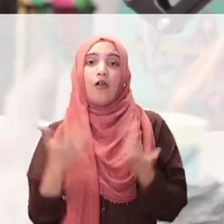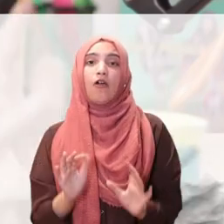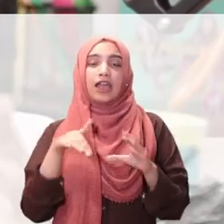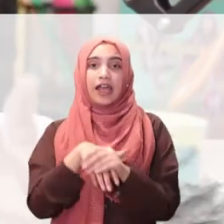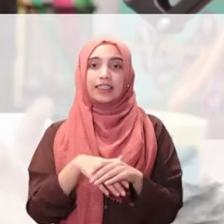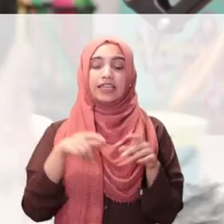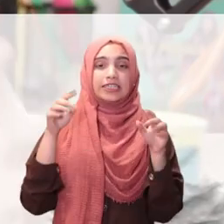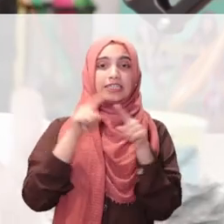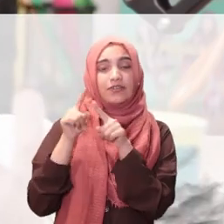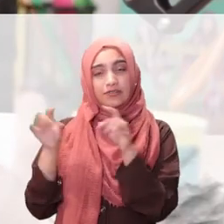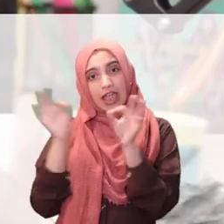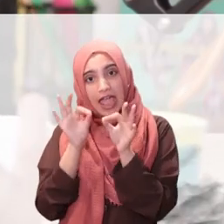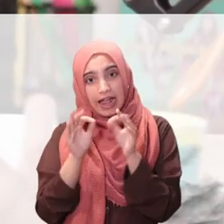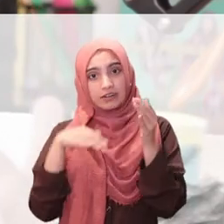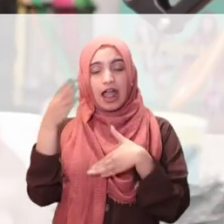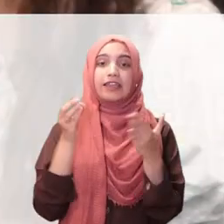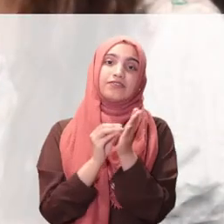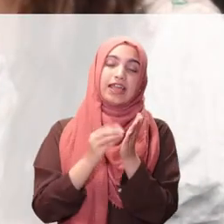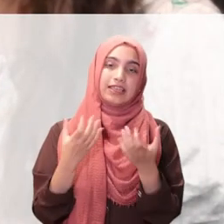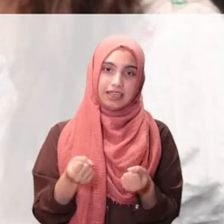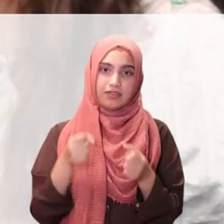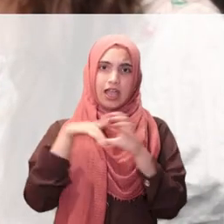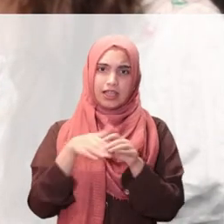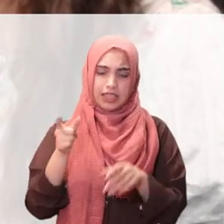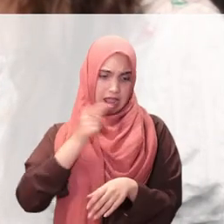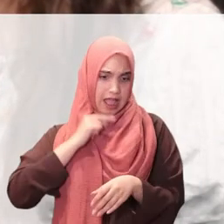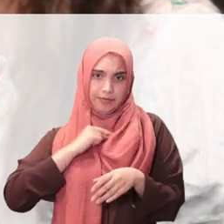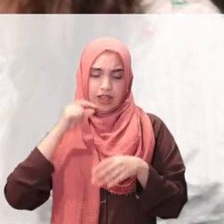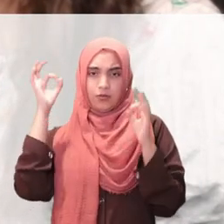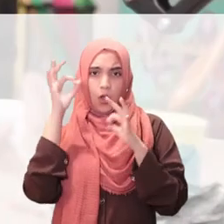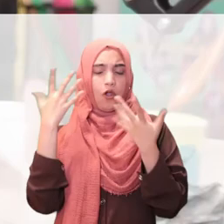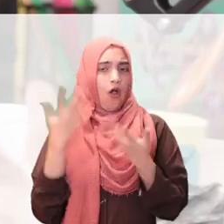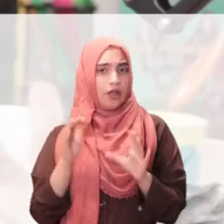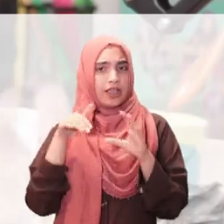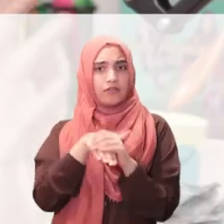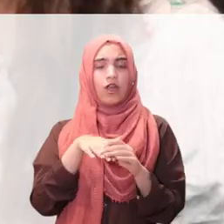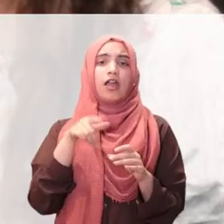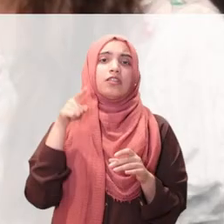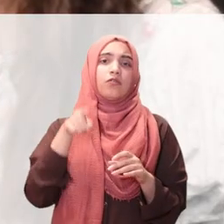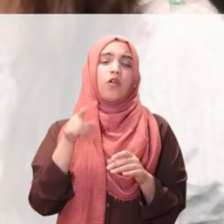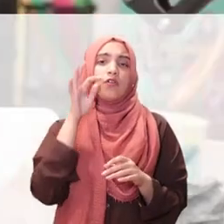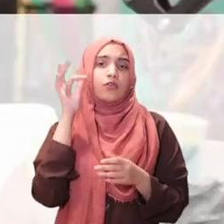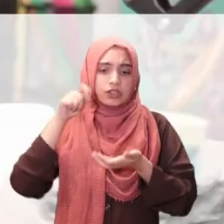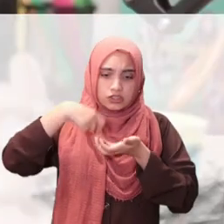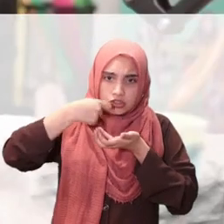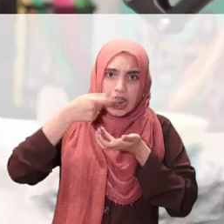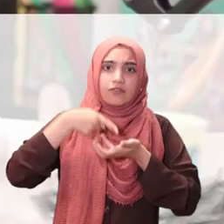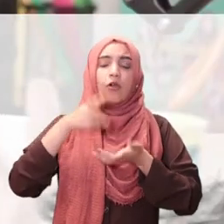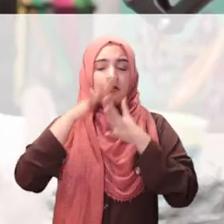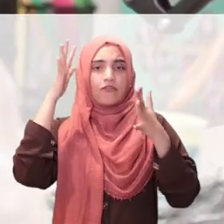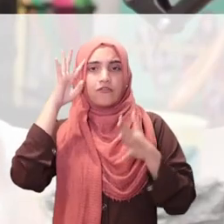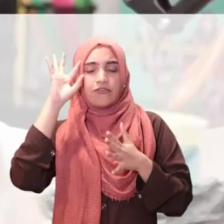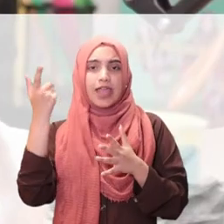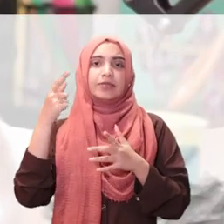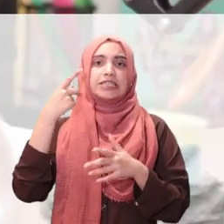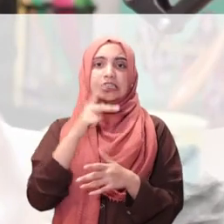टू द कॉमेडी शॉर्ट फिल्म ओं डिसेबिलिटी मेड एवरीवन फॉर इंटरनैशनल ट्रेड विल यू